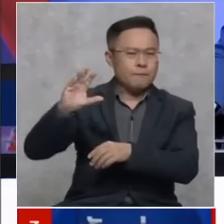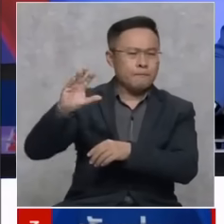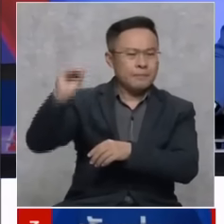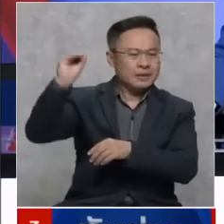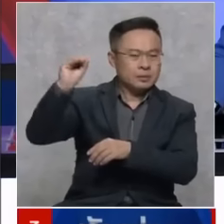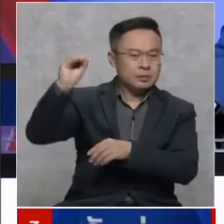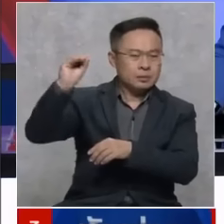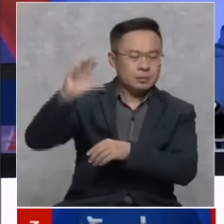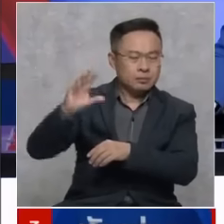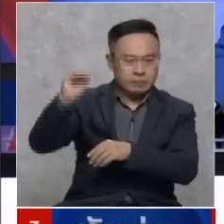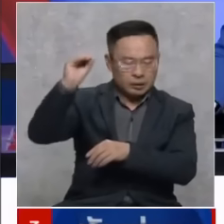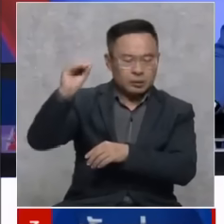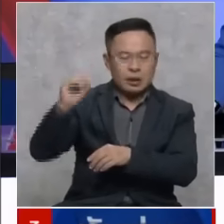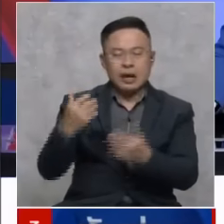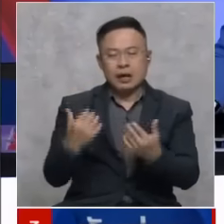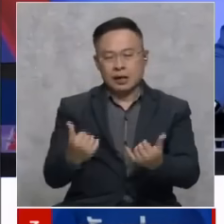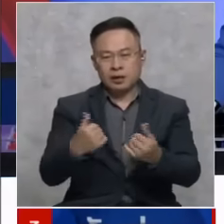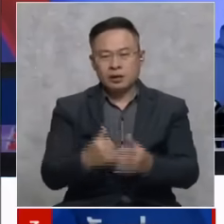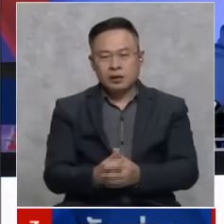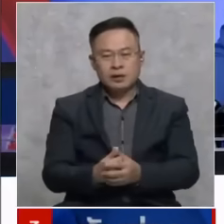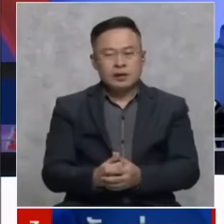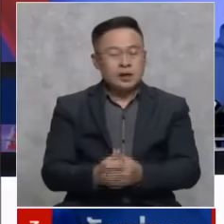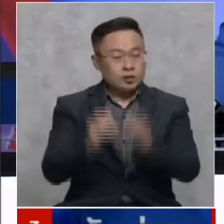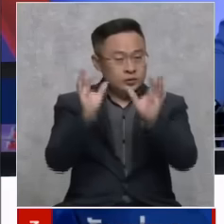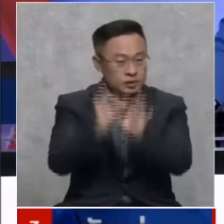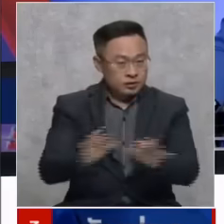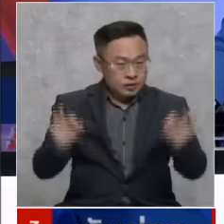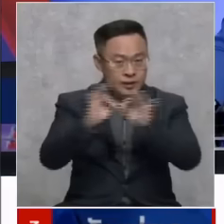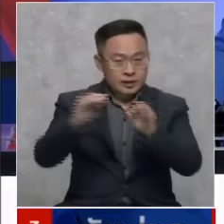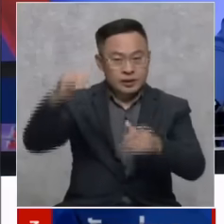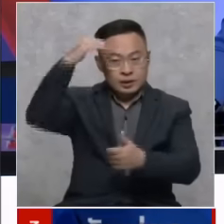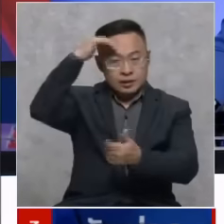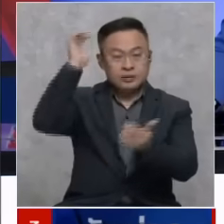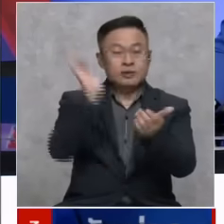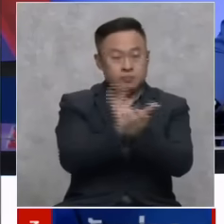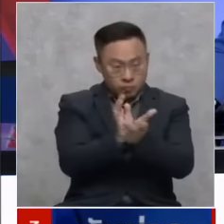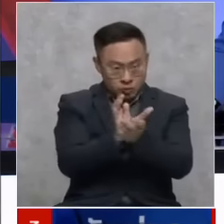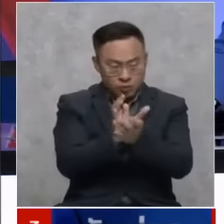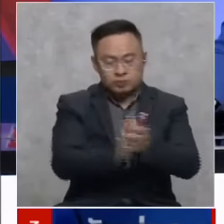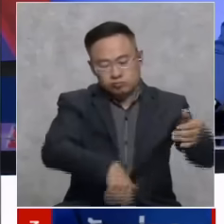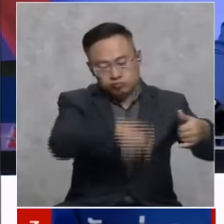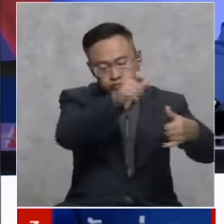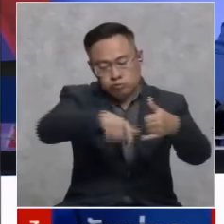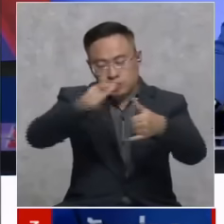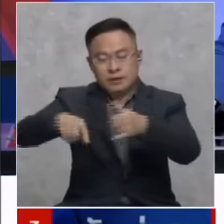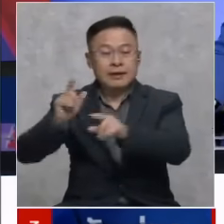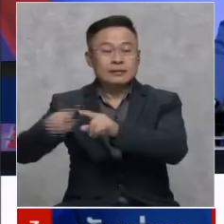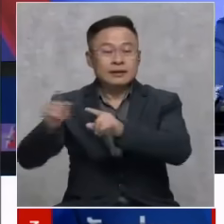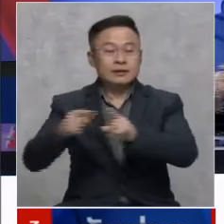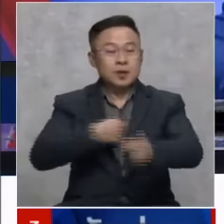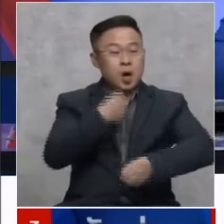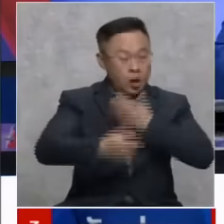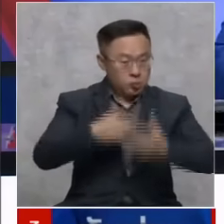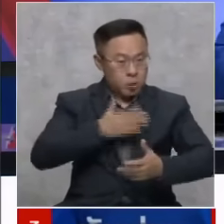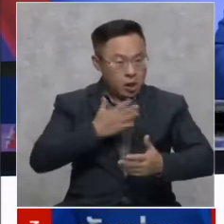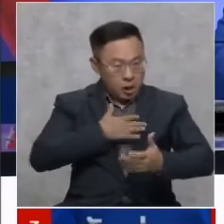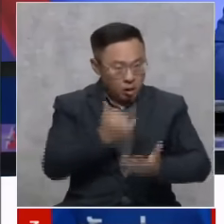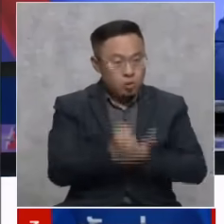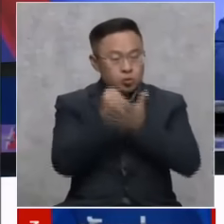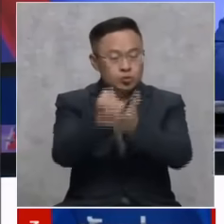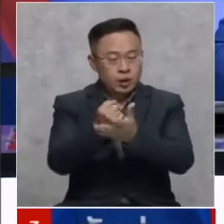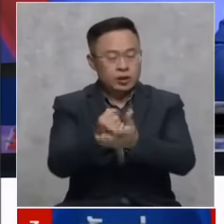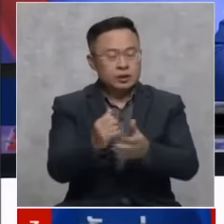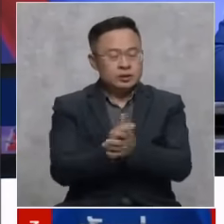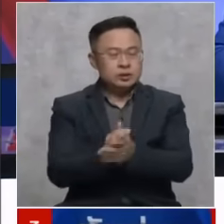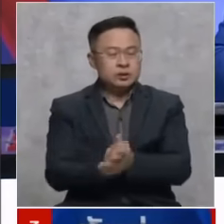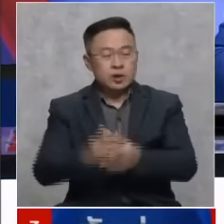ใจนั่นก็คือตำรวจที่มาให้การบอกว่าผมก็เป็นคนช่วยทั้งในส่วนของสารวัตรแบงค์แล้วก็พันตำรวจโทวสินเนี่ยน ะ สรุป